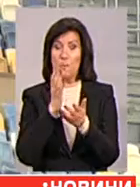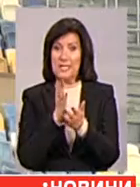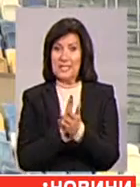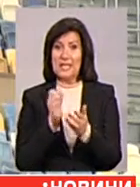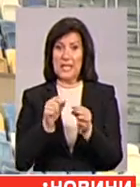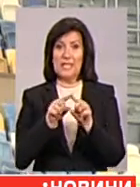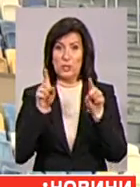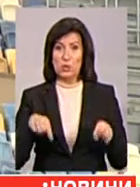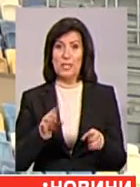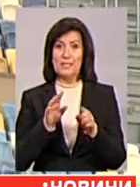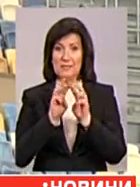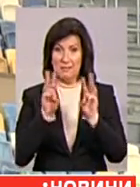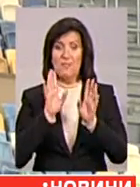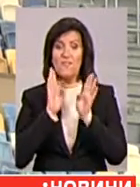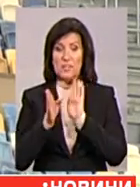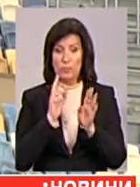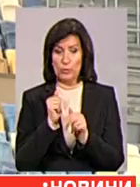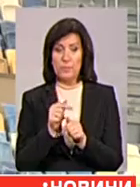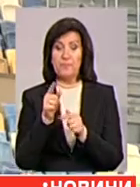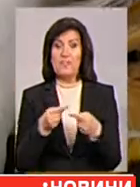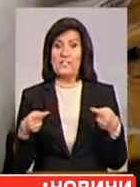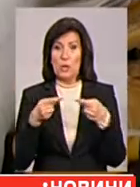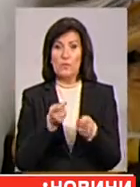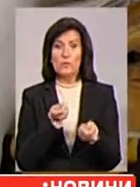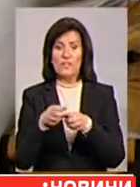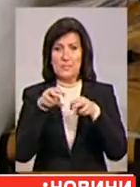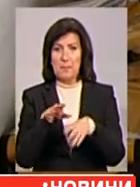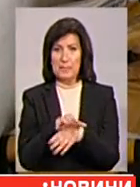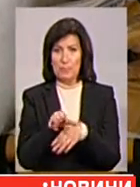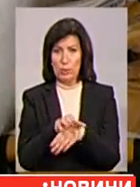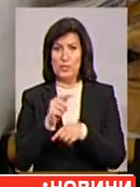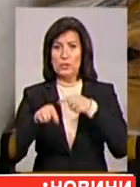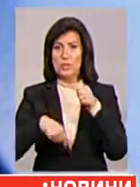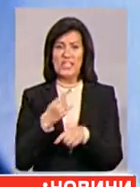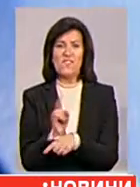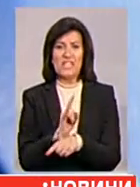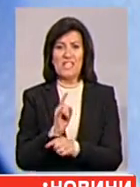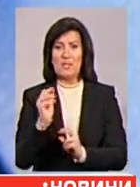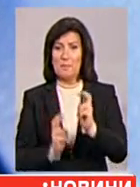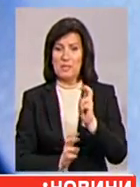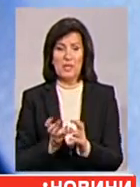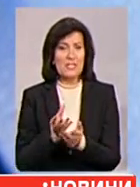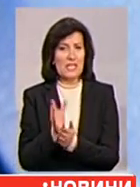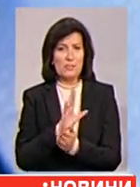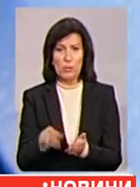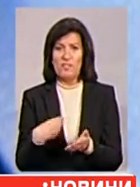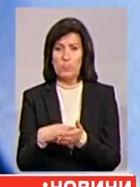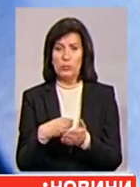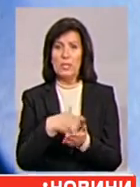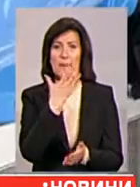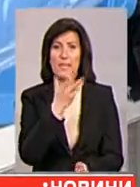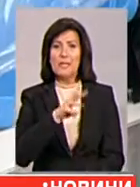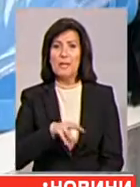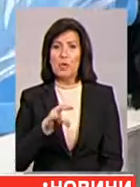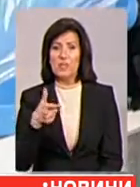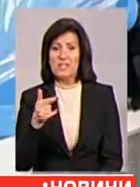сторінці відомства у Фейсбуці. Слідчі встановили, що керівник «Спецпостач» через фіктивні підприємства не сплатив у бюджет майже 5